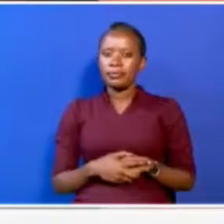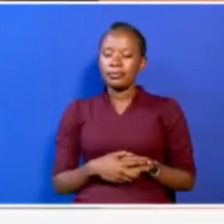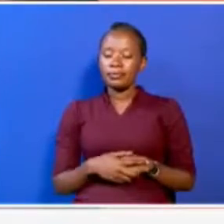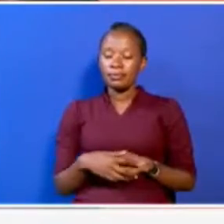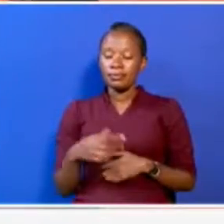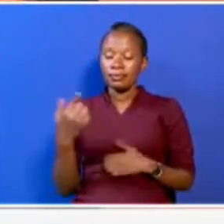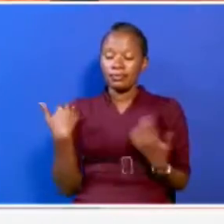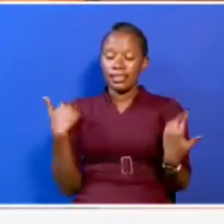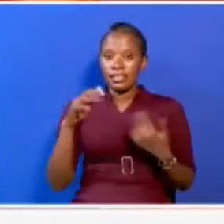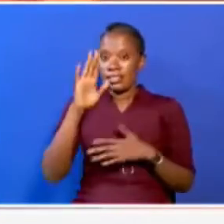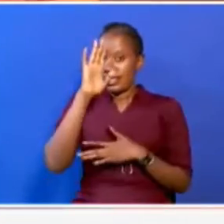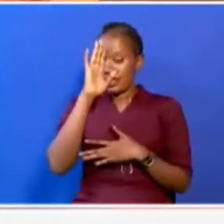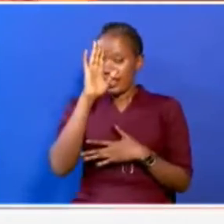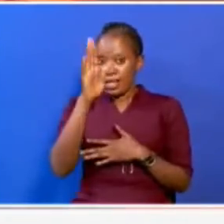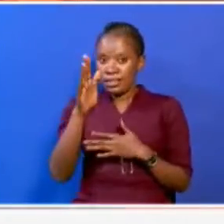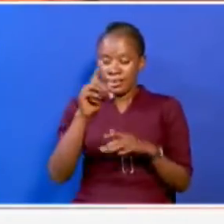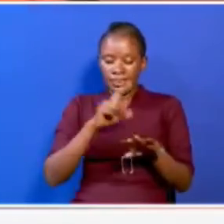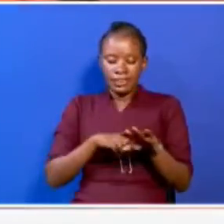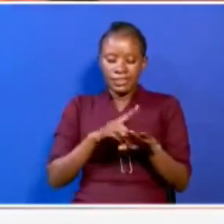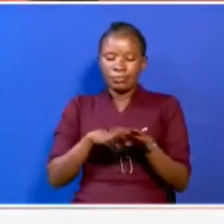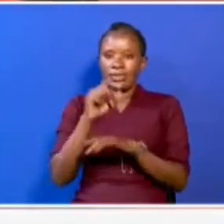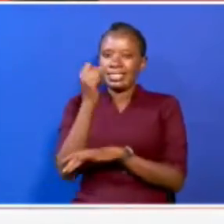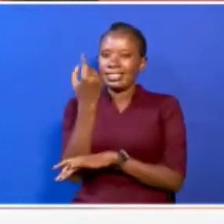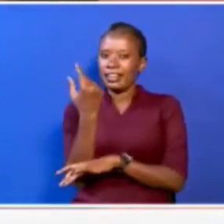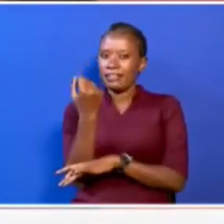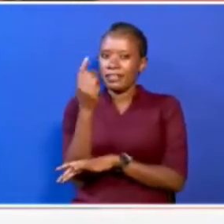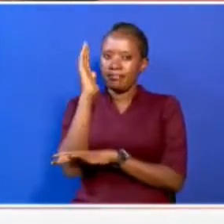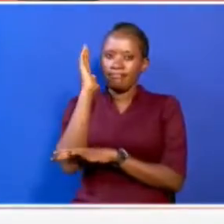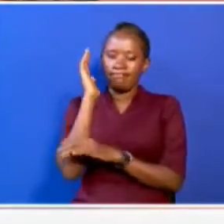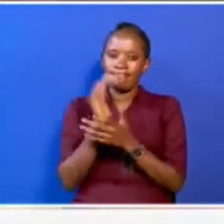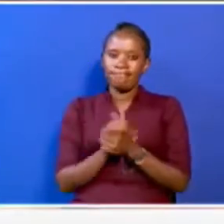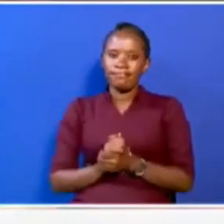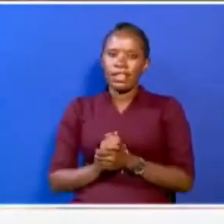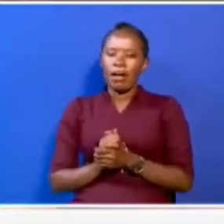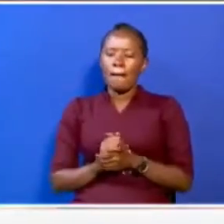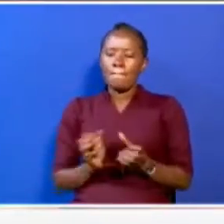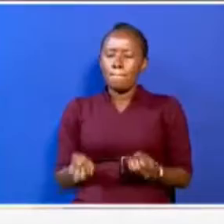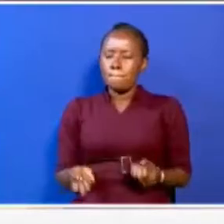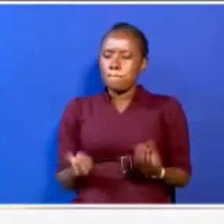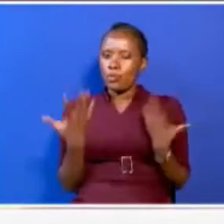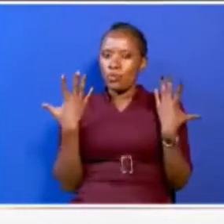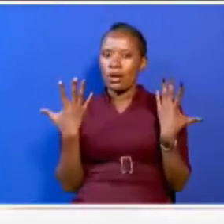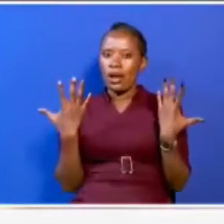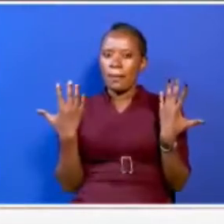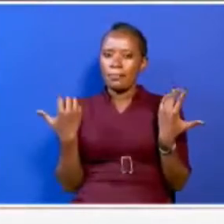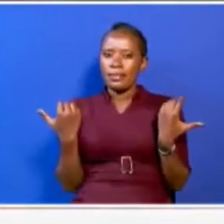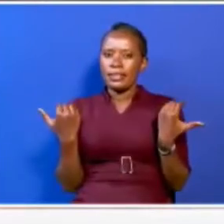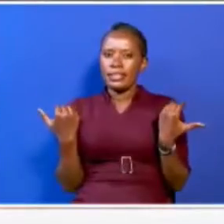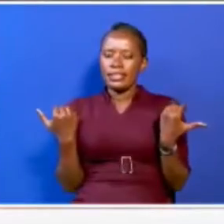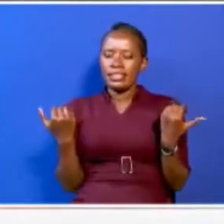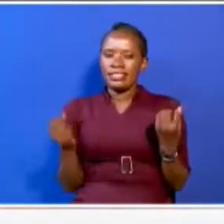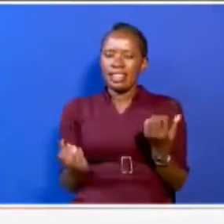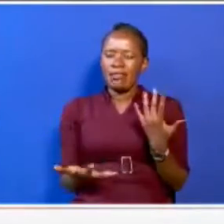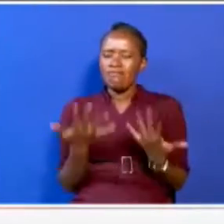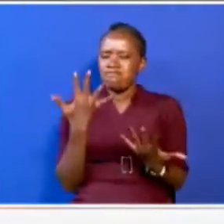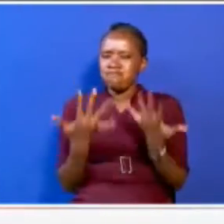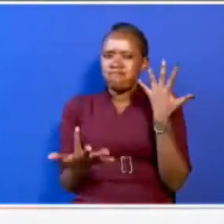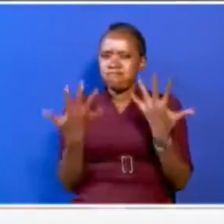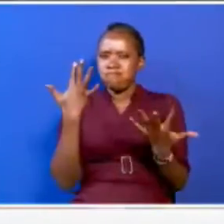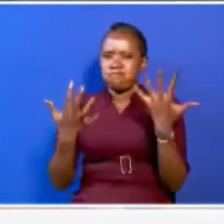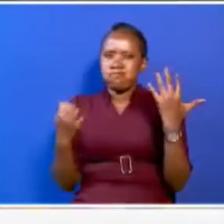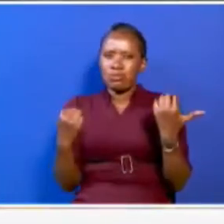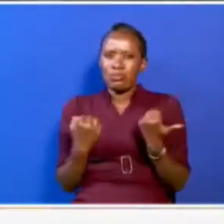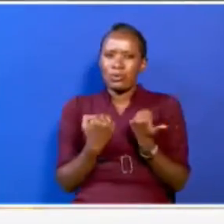Jumapili ya leo mida ya saa 5 asubuhi, mlipuko mkubwa ulisikika na sekunde chache moto mkubwa